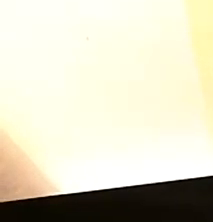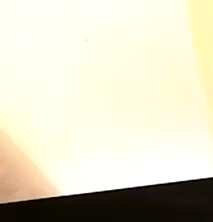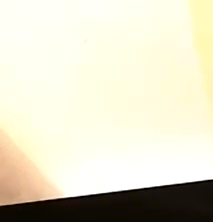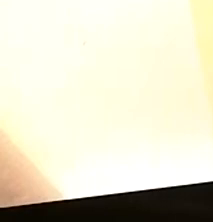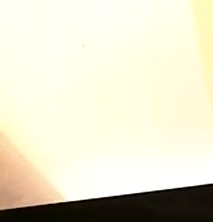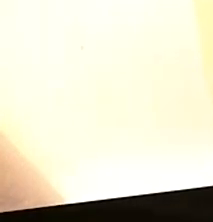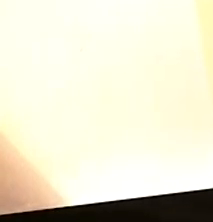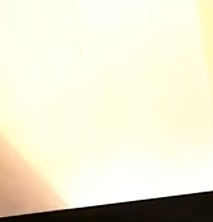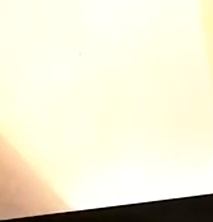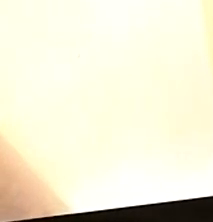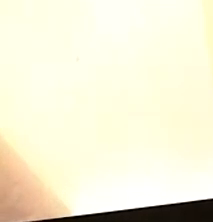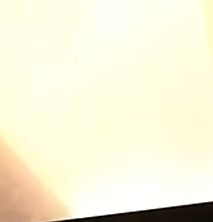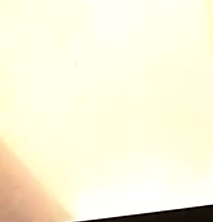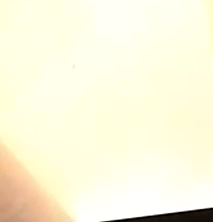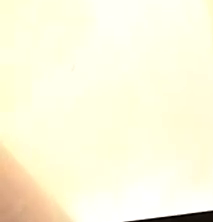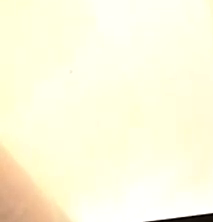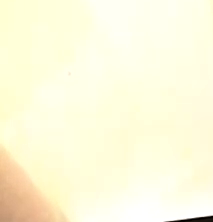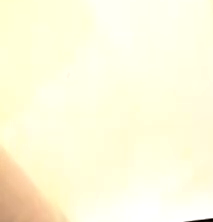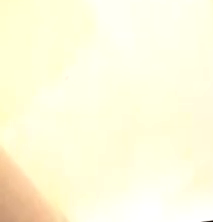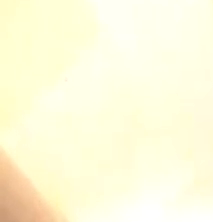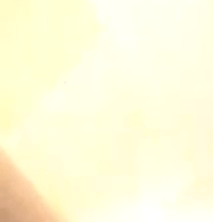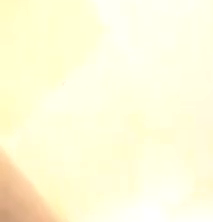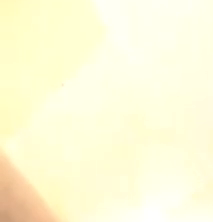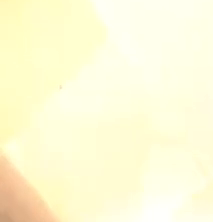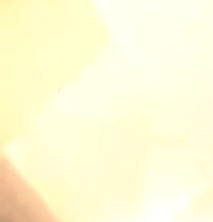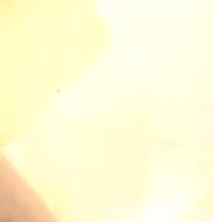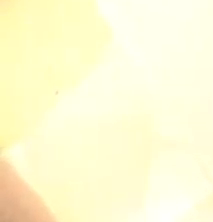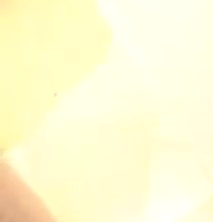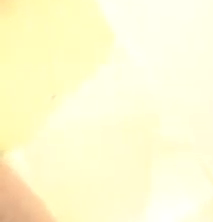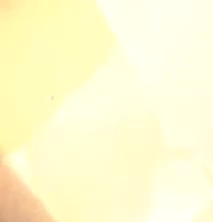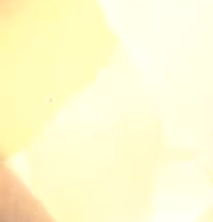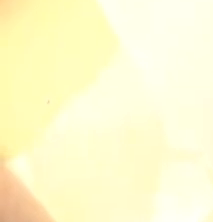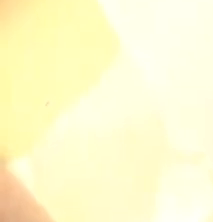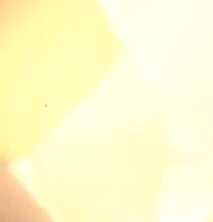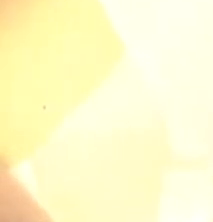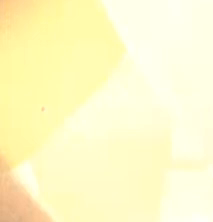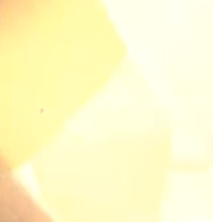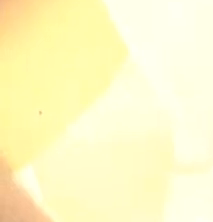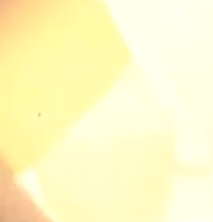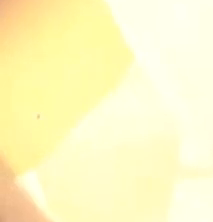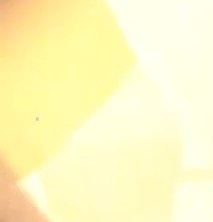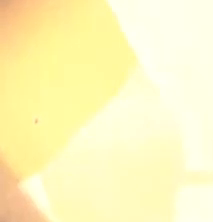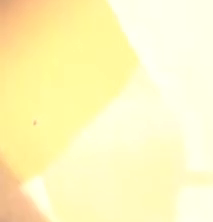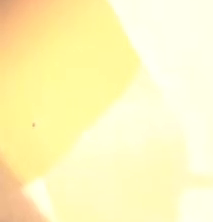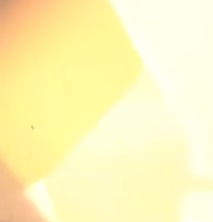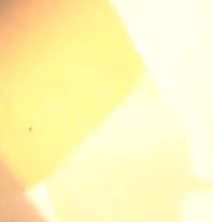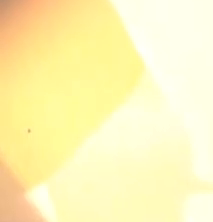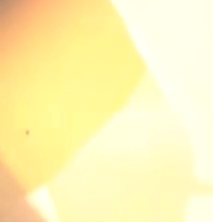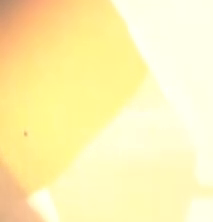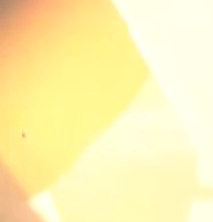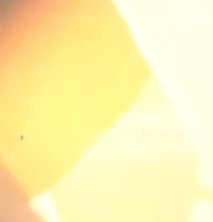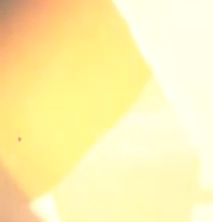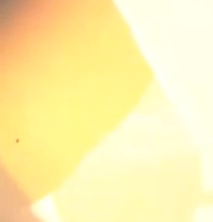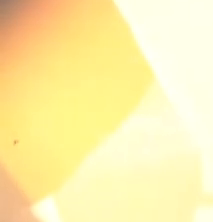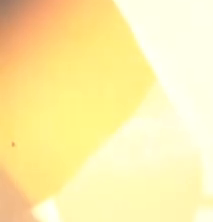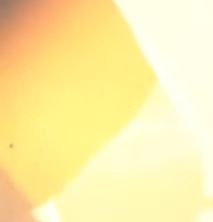פי שרירו וואלה אימקניה. ולמין מושעש בו איש רבין בחרת רזה. אללה יסמו סלאם. וכמן